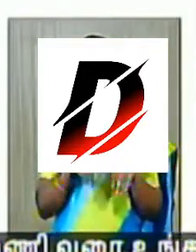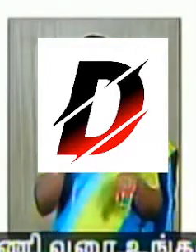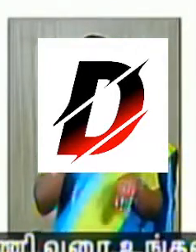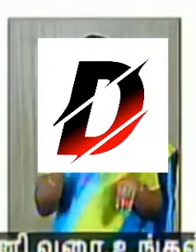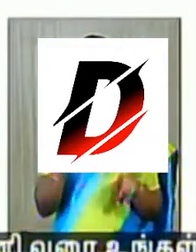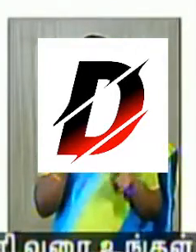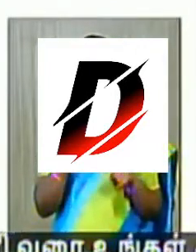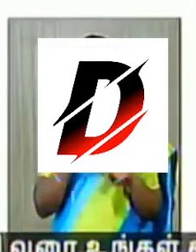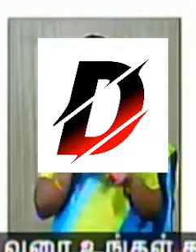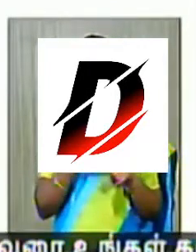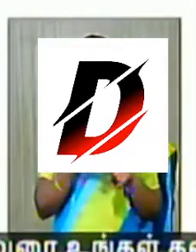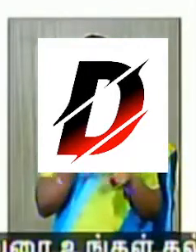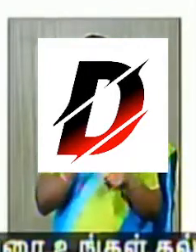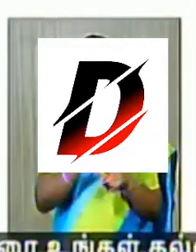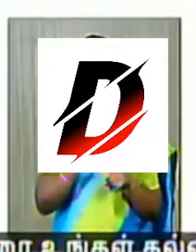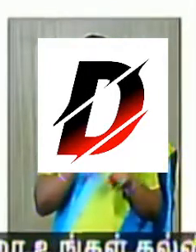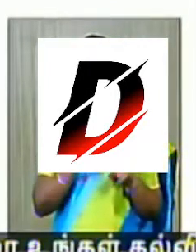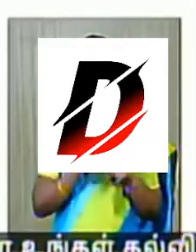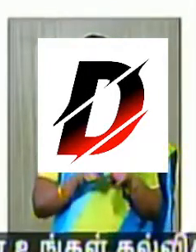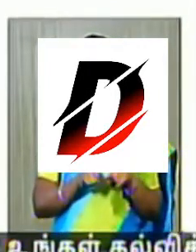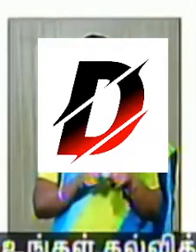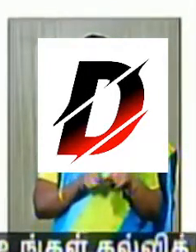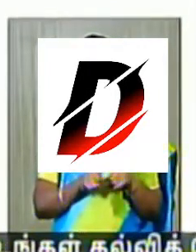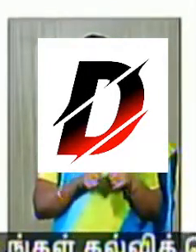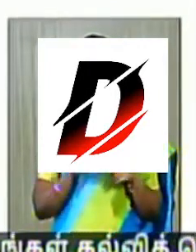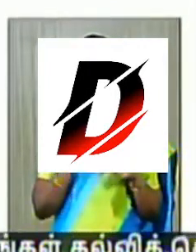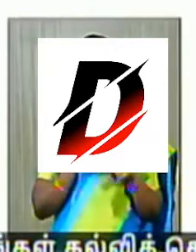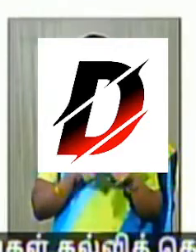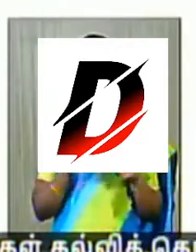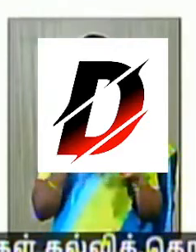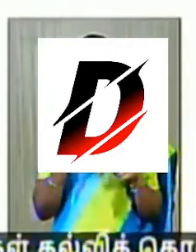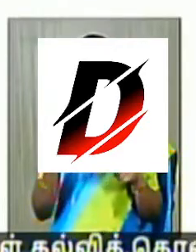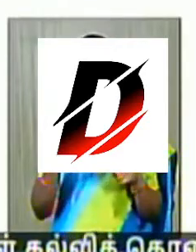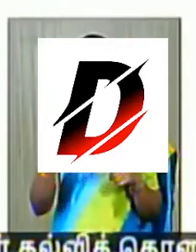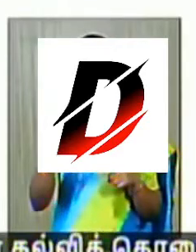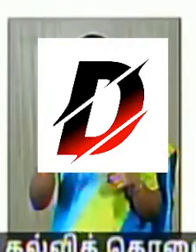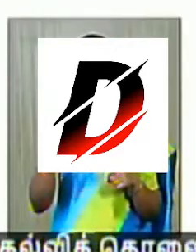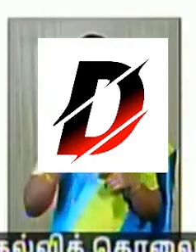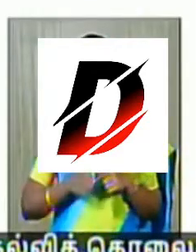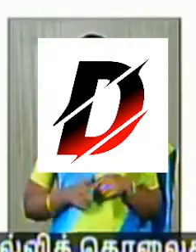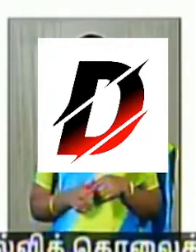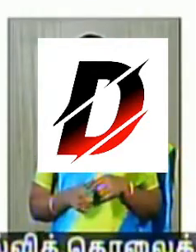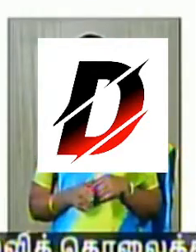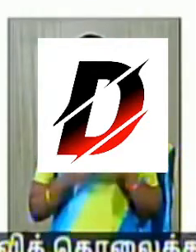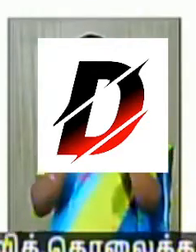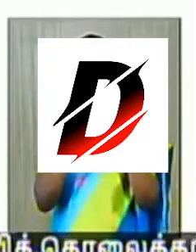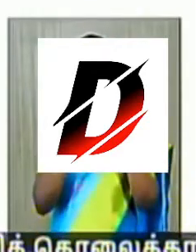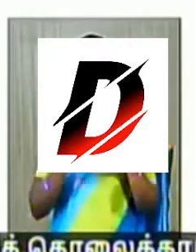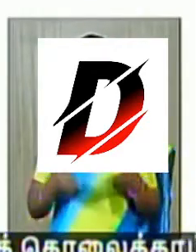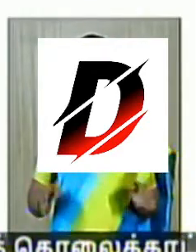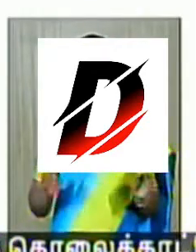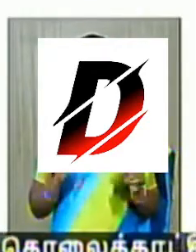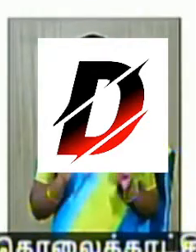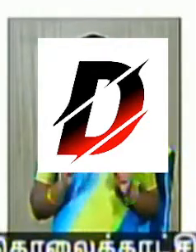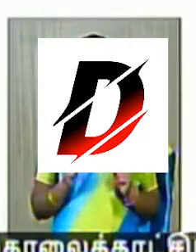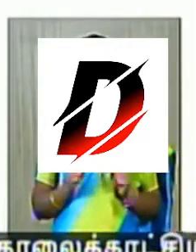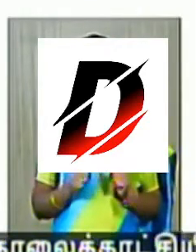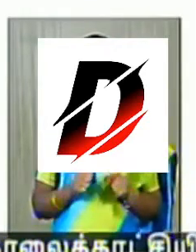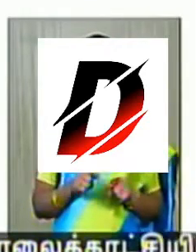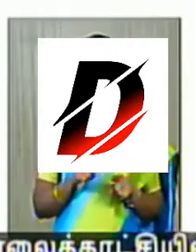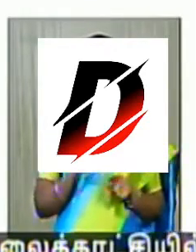y=2x²+x-6 இதில் நம்ம என்ன பண்ணுறோம் பாருங்கள், காலைப்படுத்தணும் எப்பயும் போல் பண்ணால்